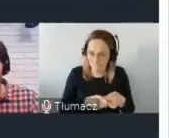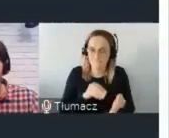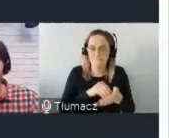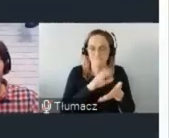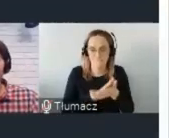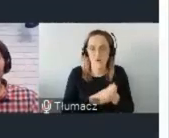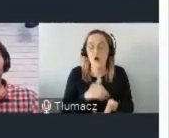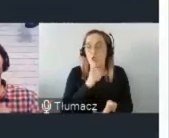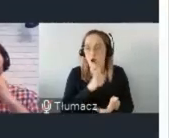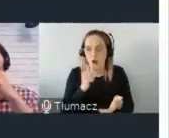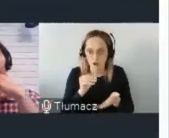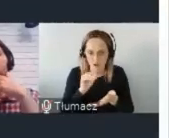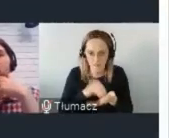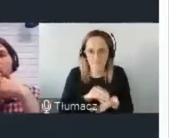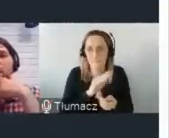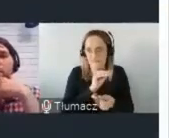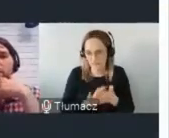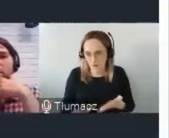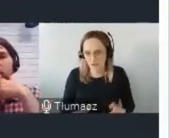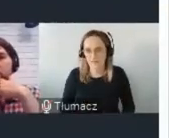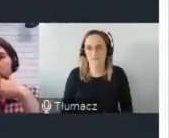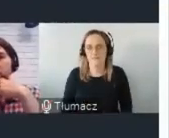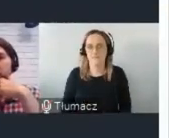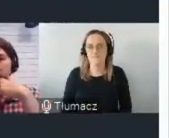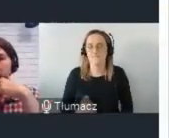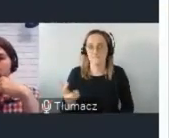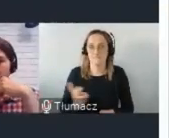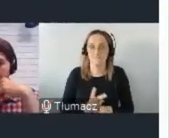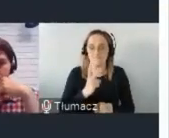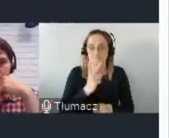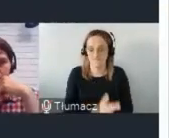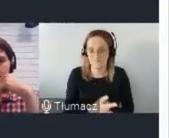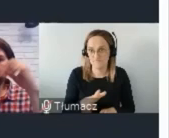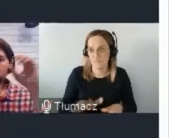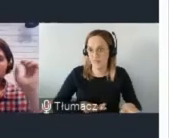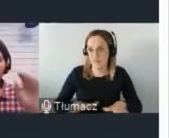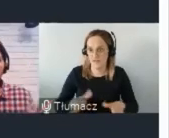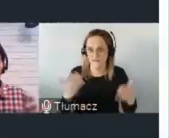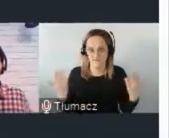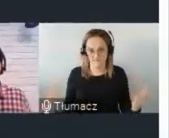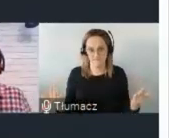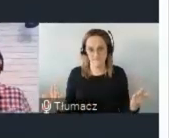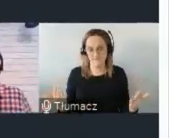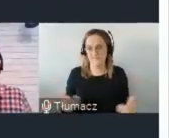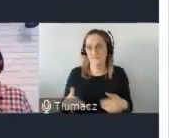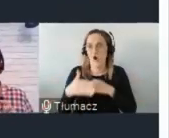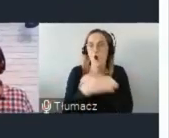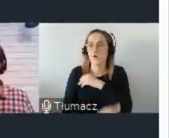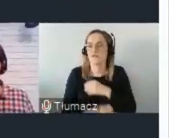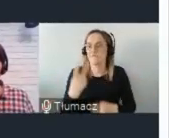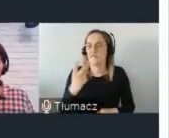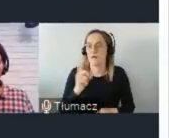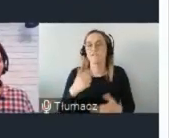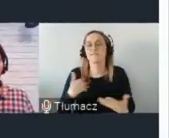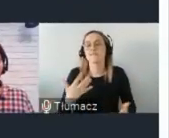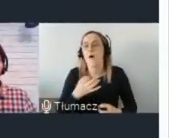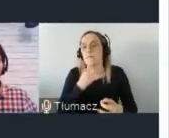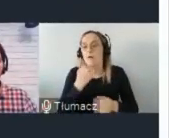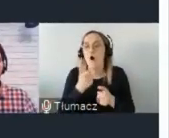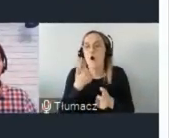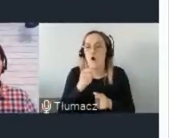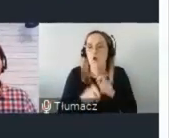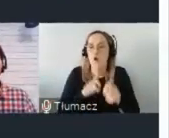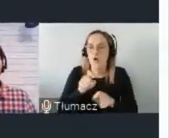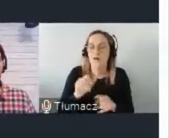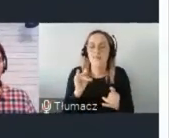się bezpłatnym, znajdziecie się w takim miejscu. No i te ostatnie dwie minutki chcę wam opowiedzieć krok po kroku,